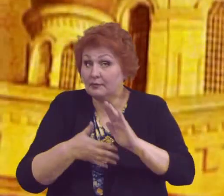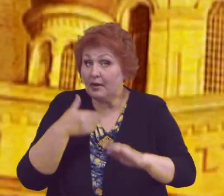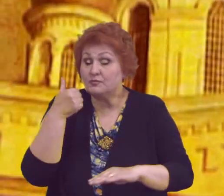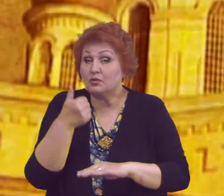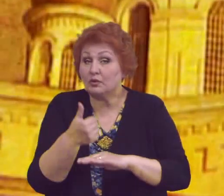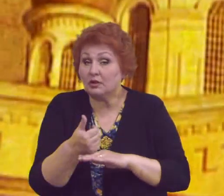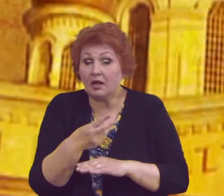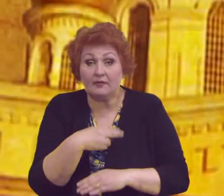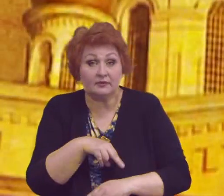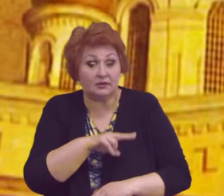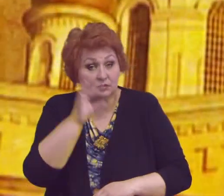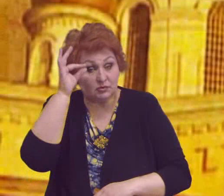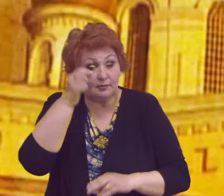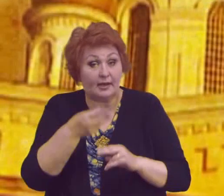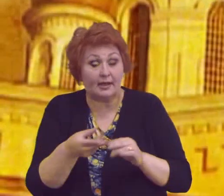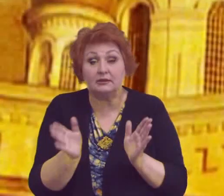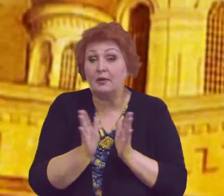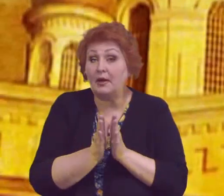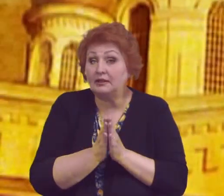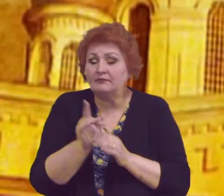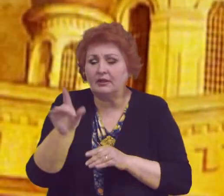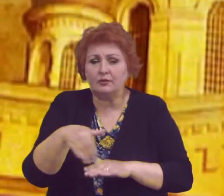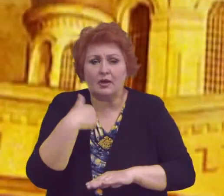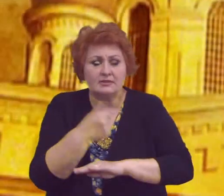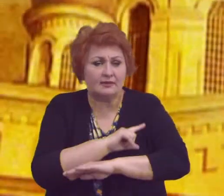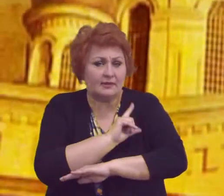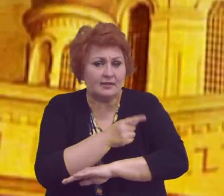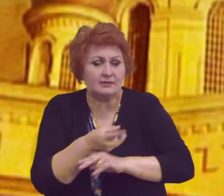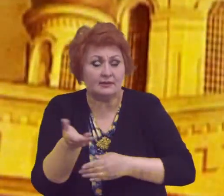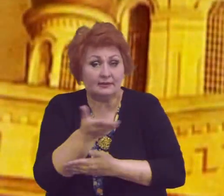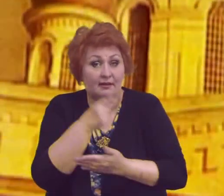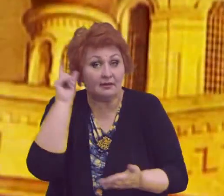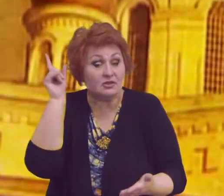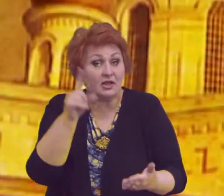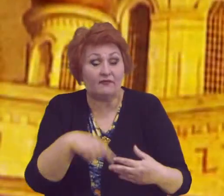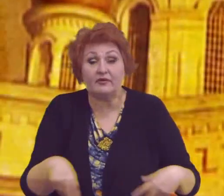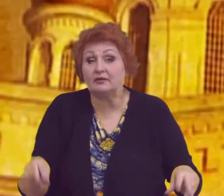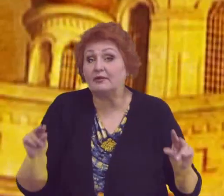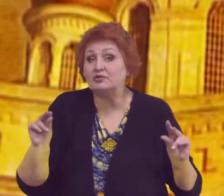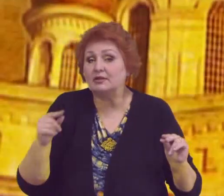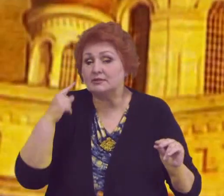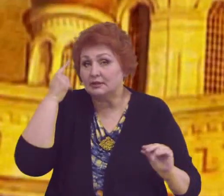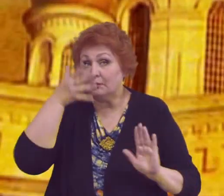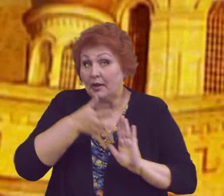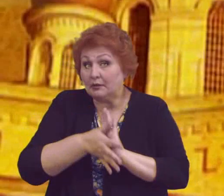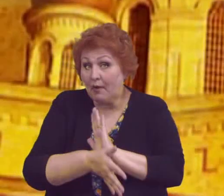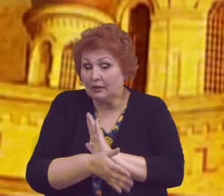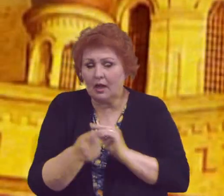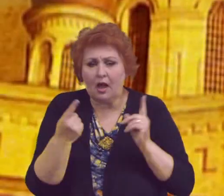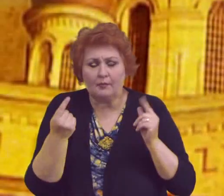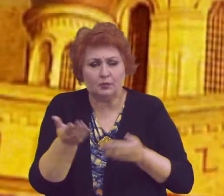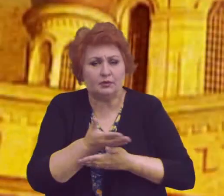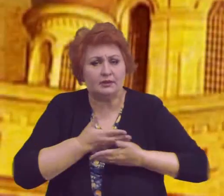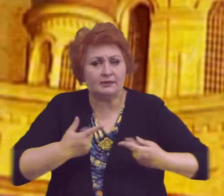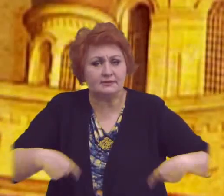главным поминовением души является молитва. И ее основная сила – это наша вера, искренность и проникновенность. Для большинства